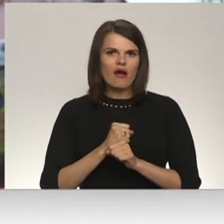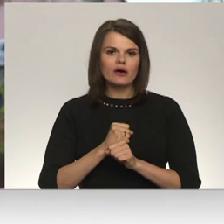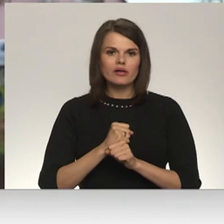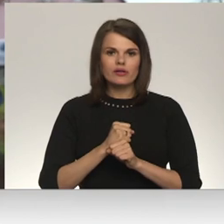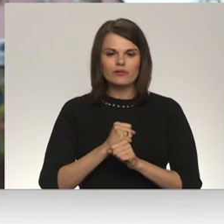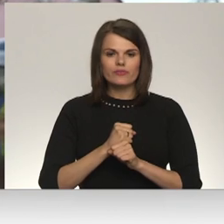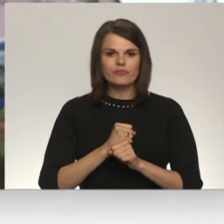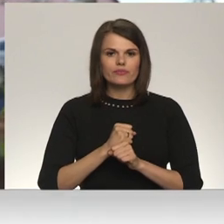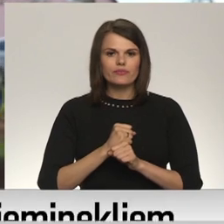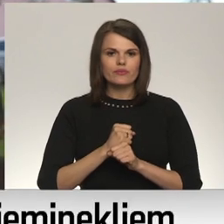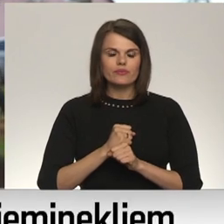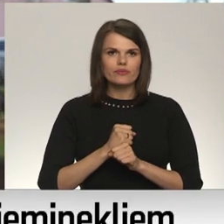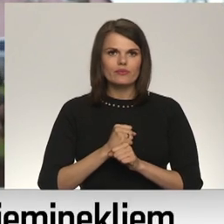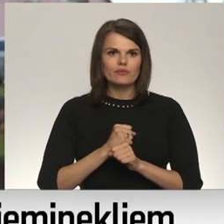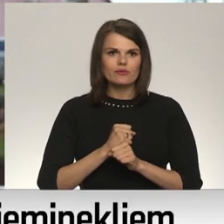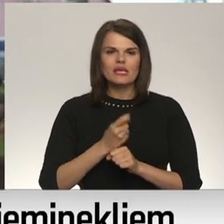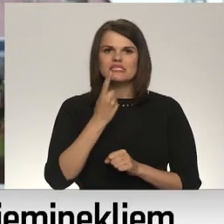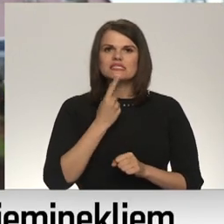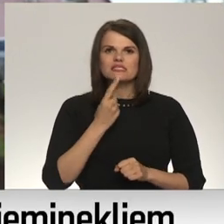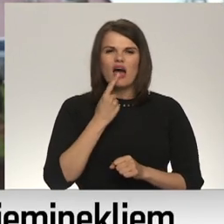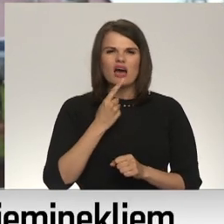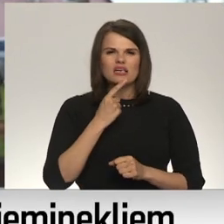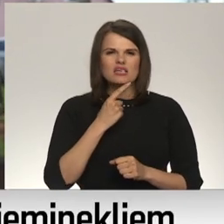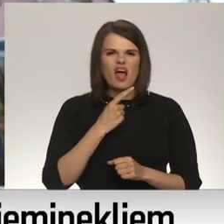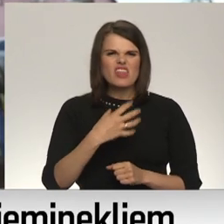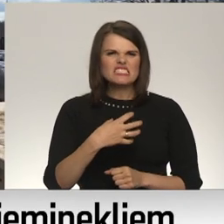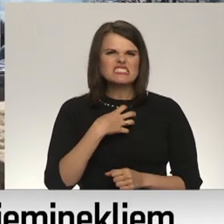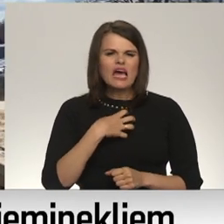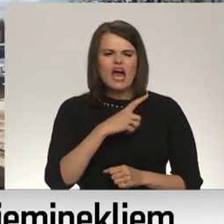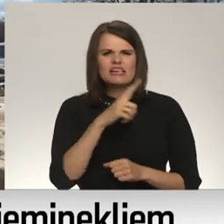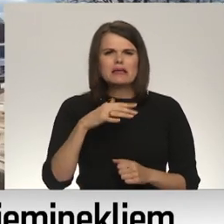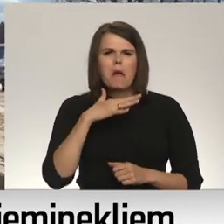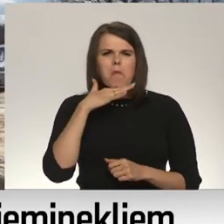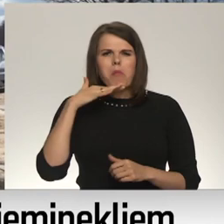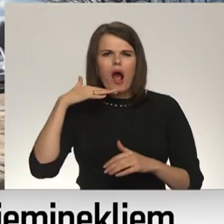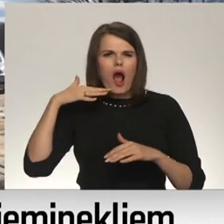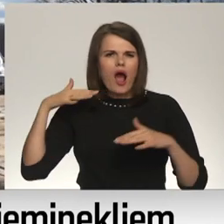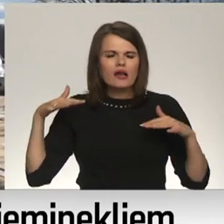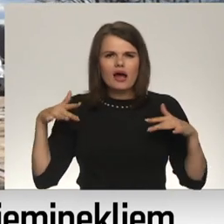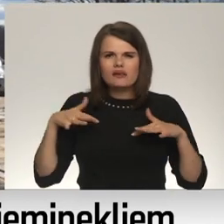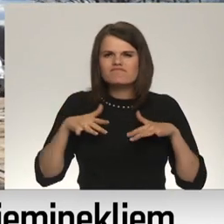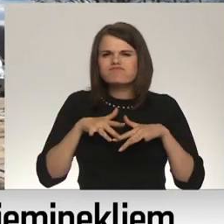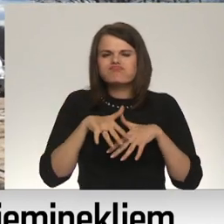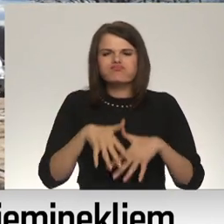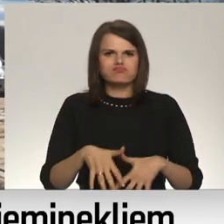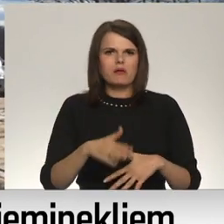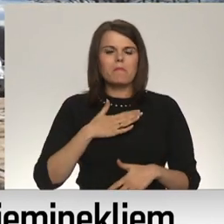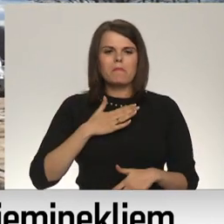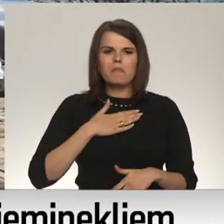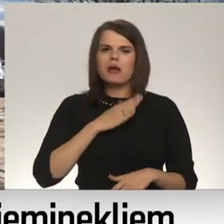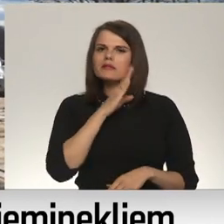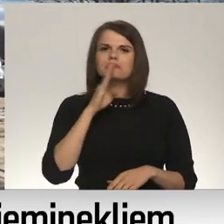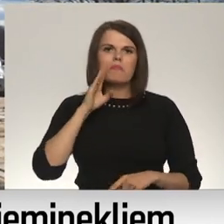Nu tā, sarkanā sērga ir pārāk tālu mūsos iegājusi. Mani mātes rādi